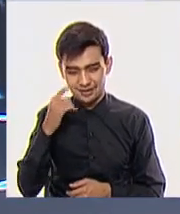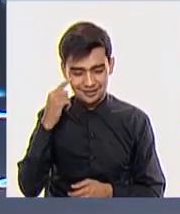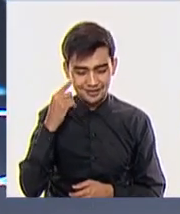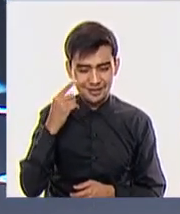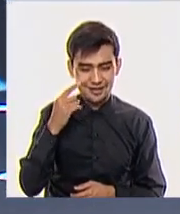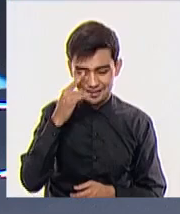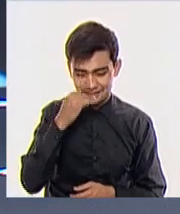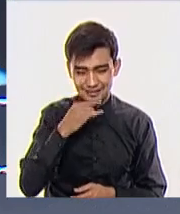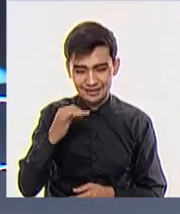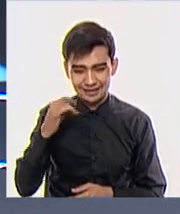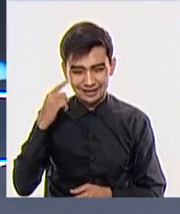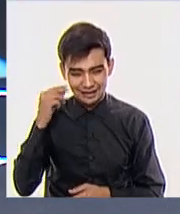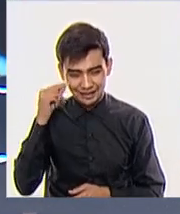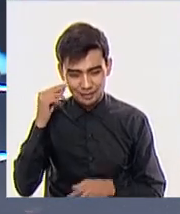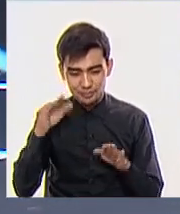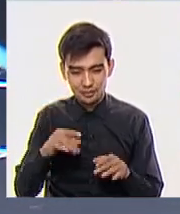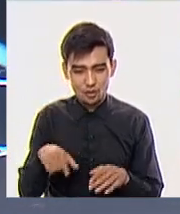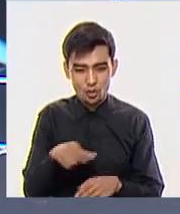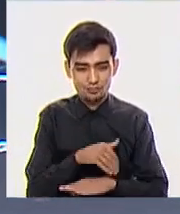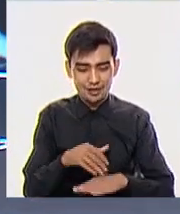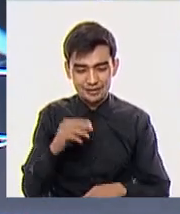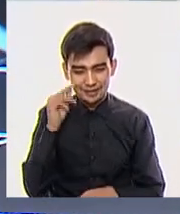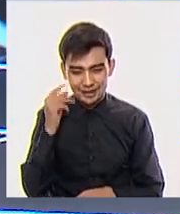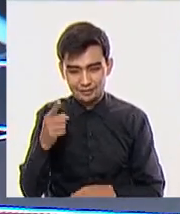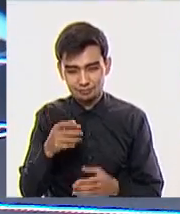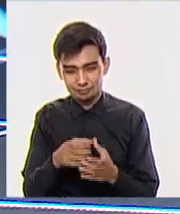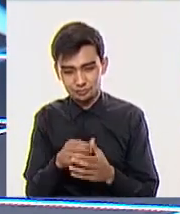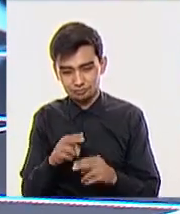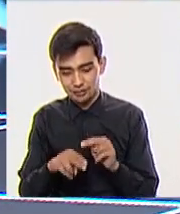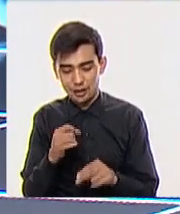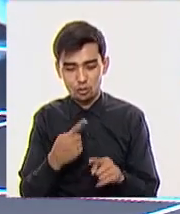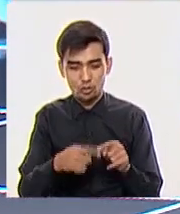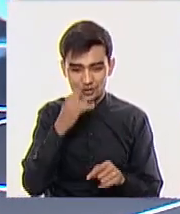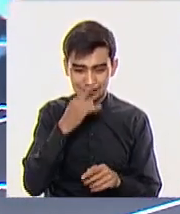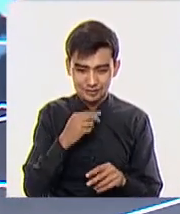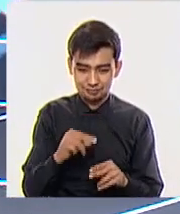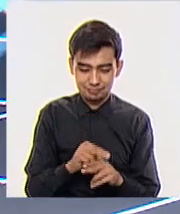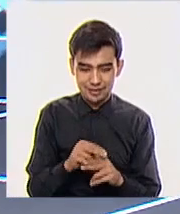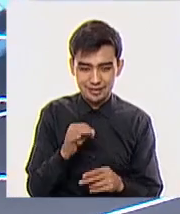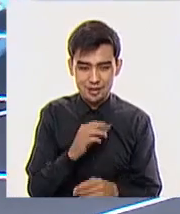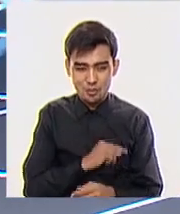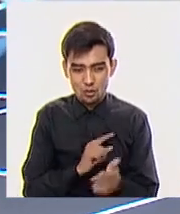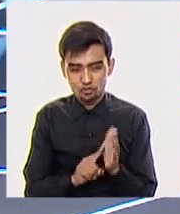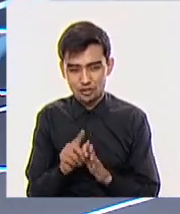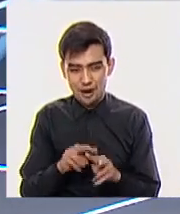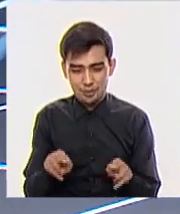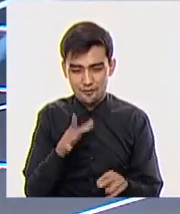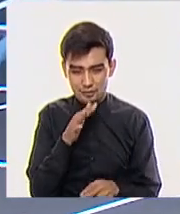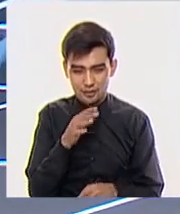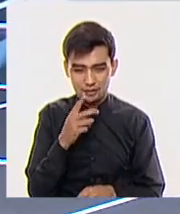Китай. Один участок делает китайский подрядчик, другой – казахстанский. При этом к работам они приступили примерно